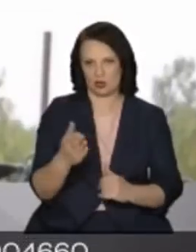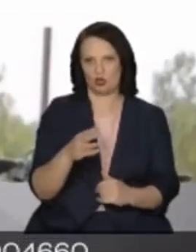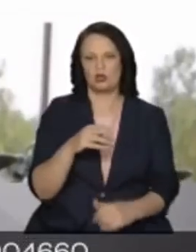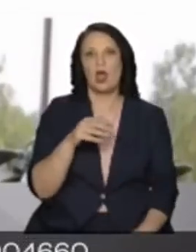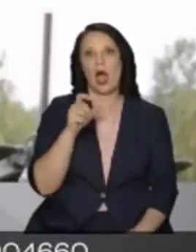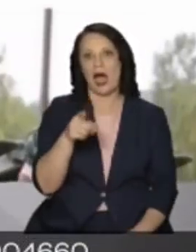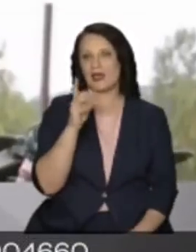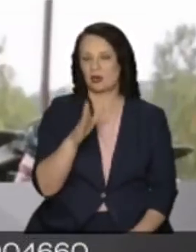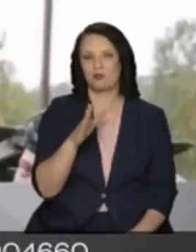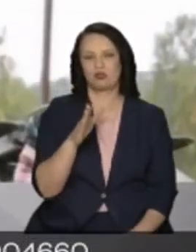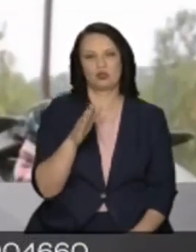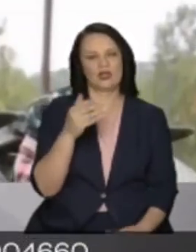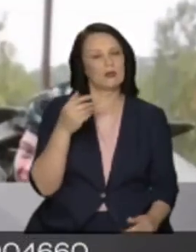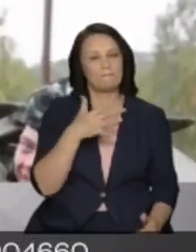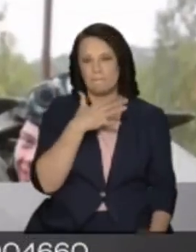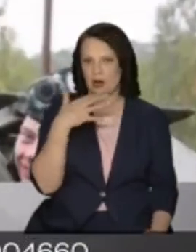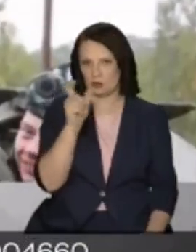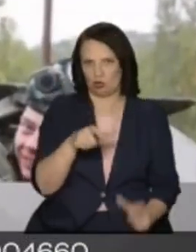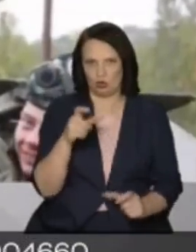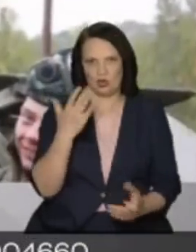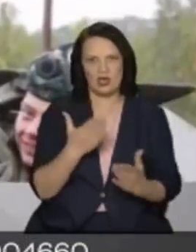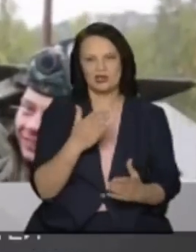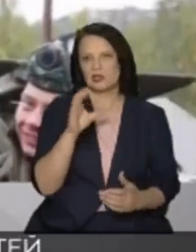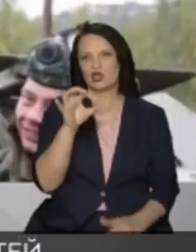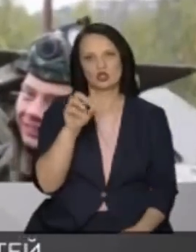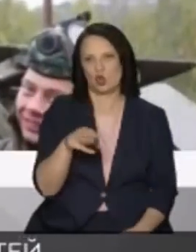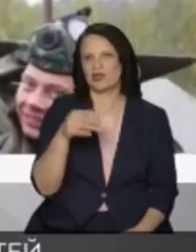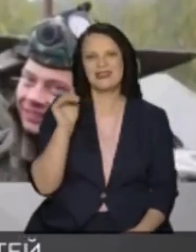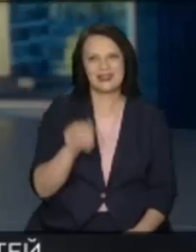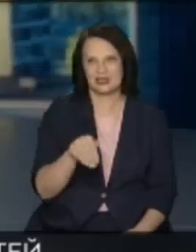буде щонайменше тисячі, якщо не сотні тисяч, чи навіть мільйони.